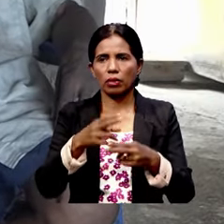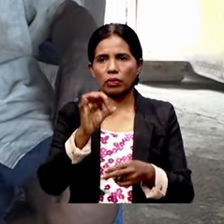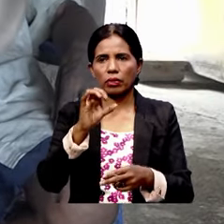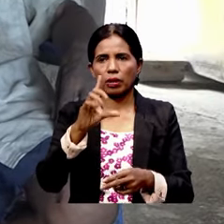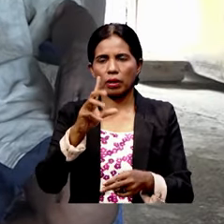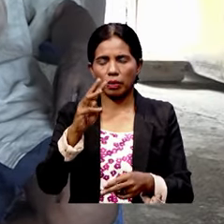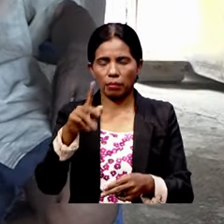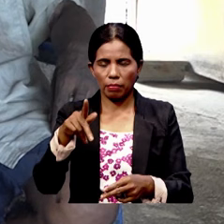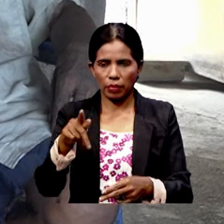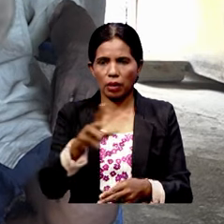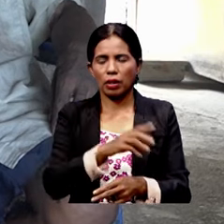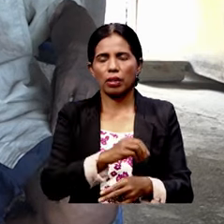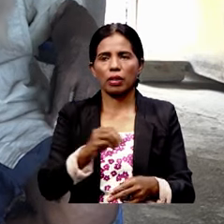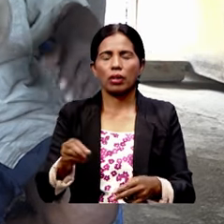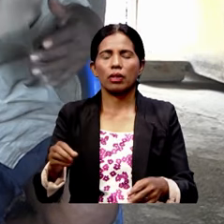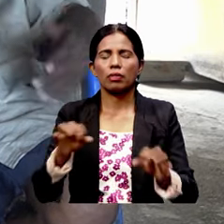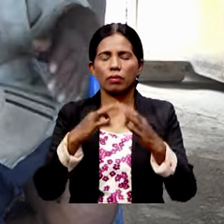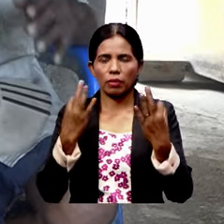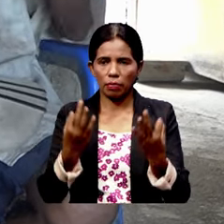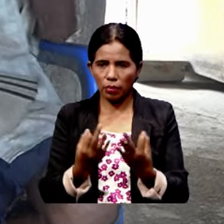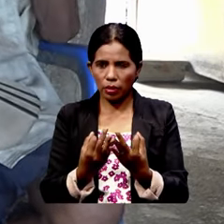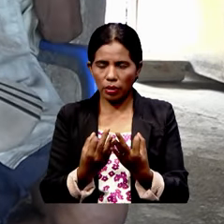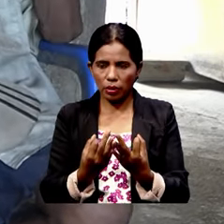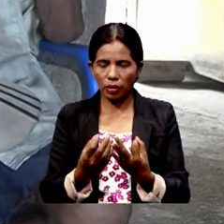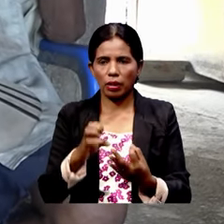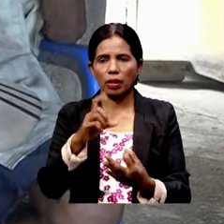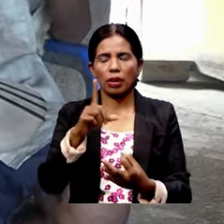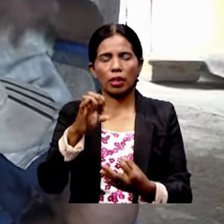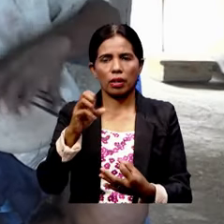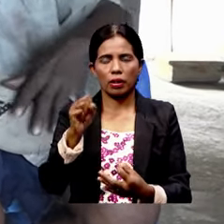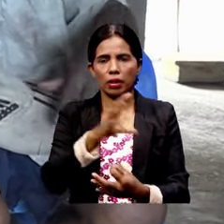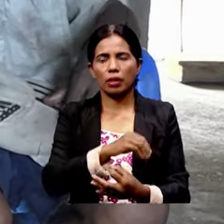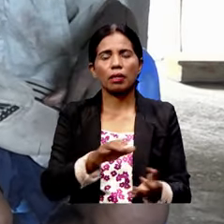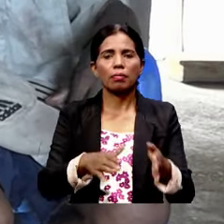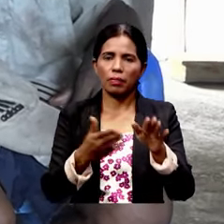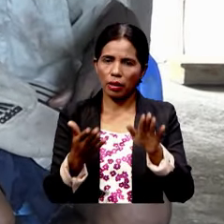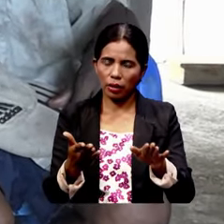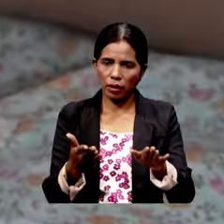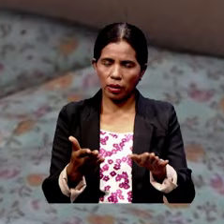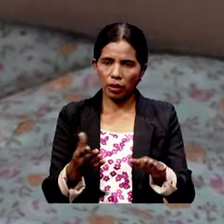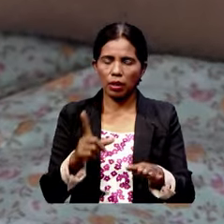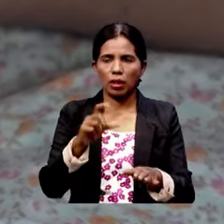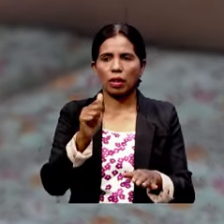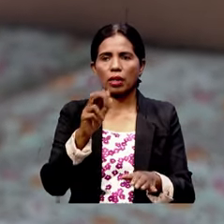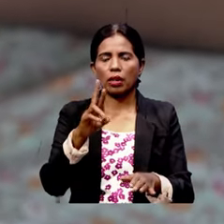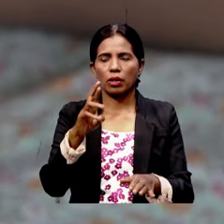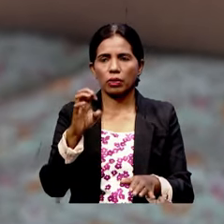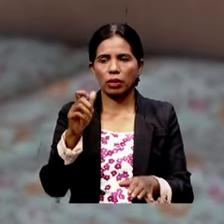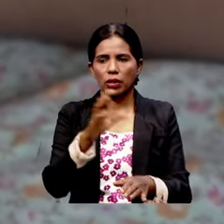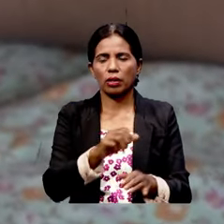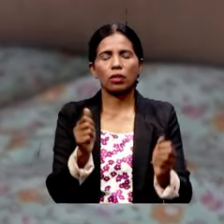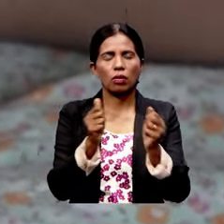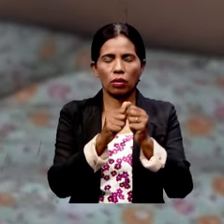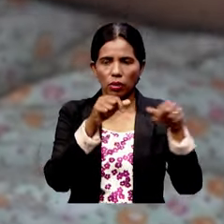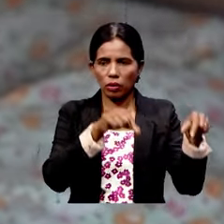Silva Simenes nebe forma una familia, Elias Mendonça matibiang onang, no Laura Mendonça da Silva ho